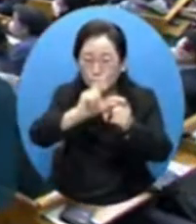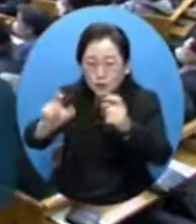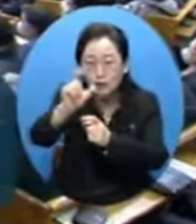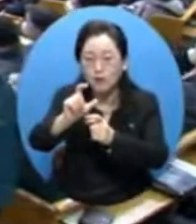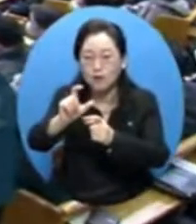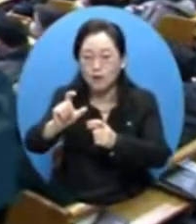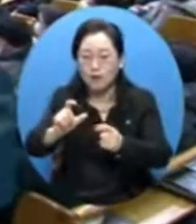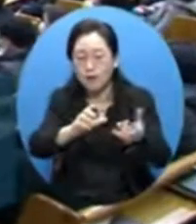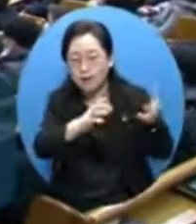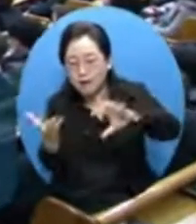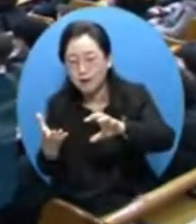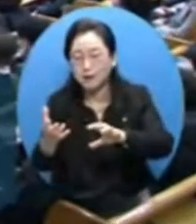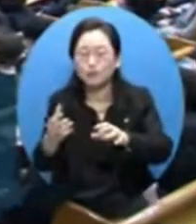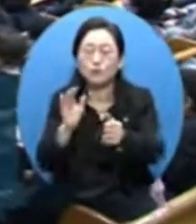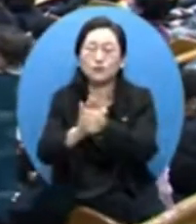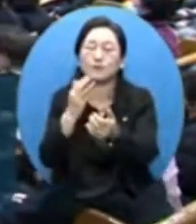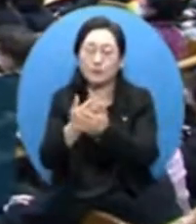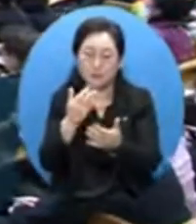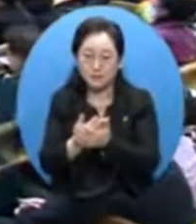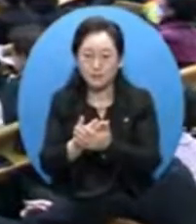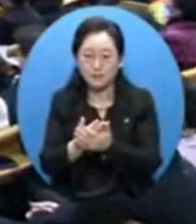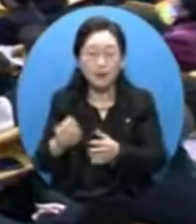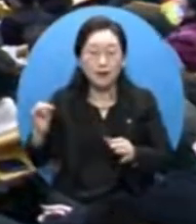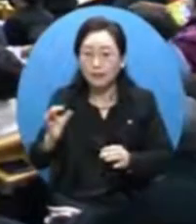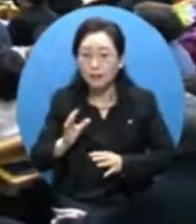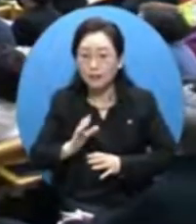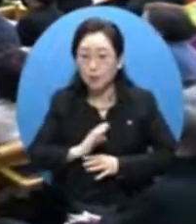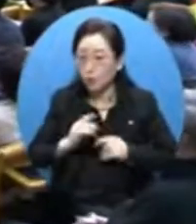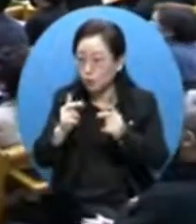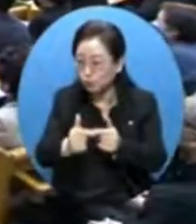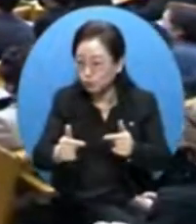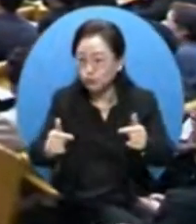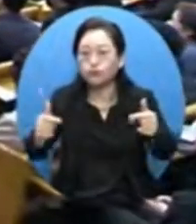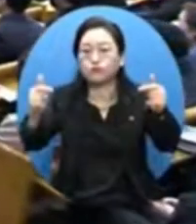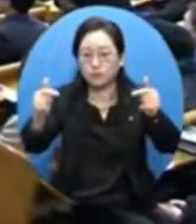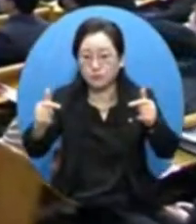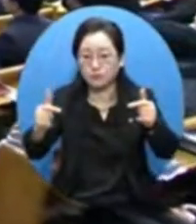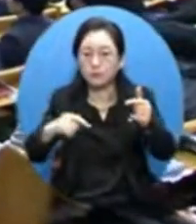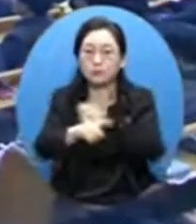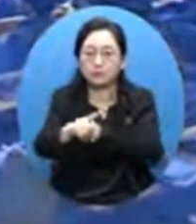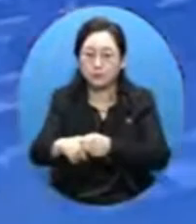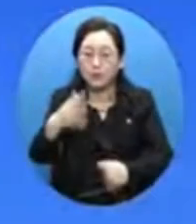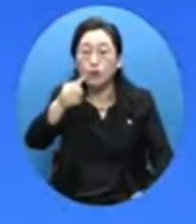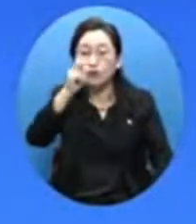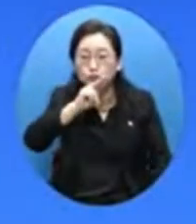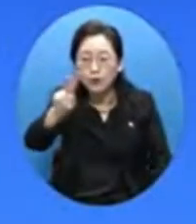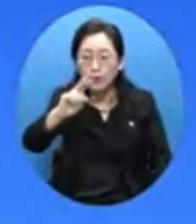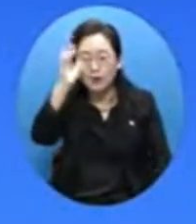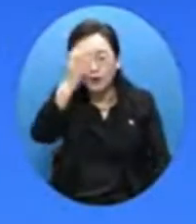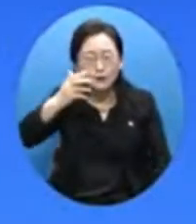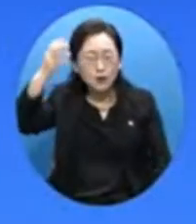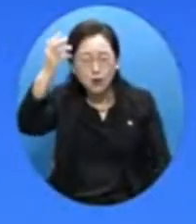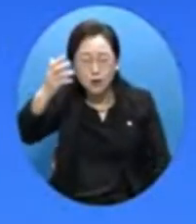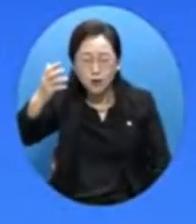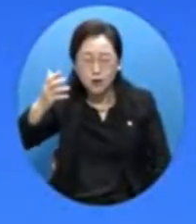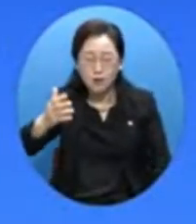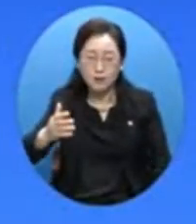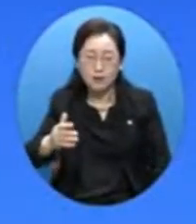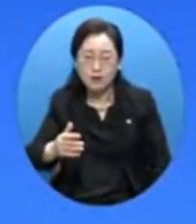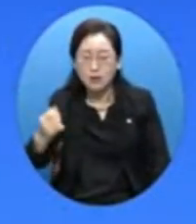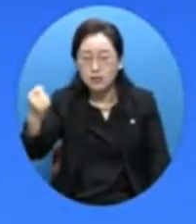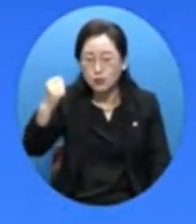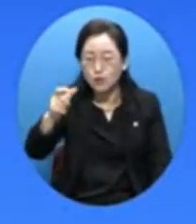강력하게 부으소서. 그리고 놀라운 풍역사가 일어났습니다. 주여 우리에게 성령의 영역을 불붙이